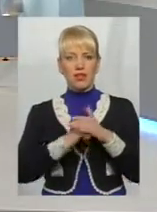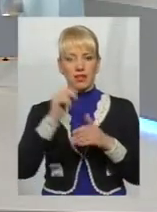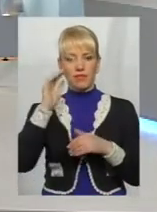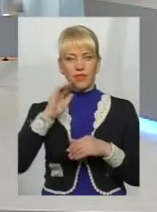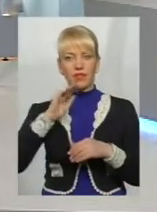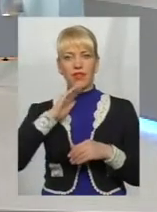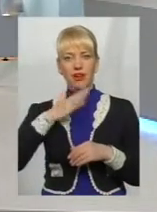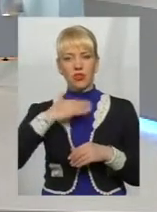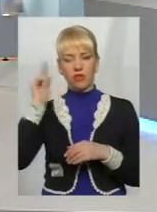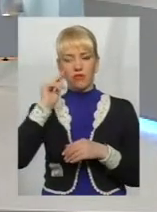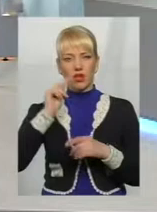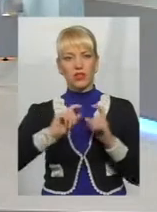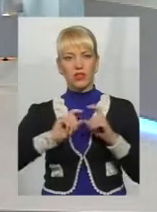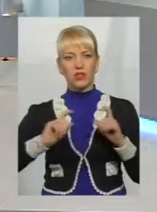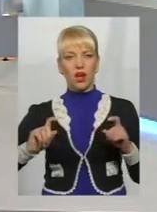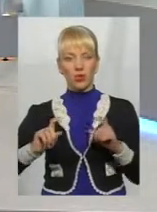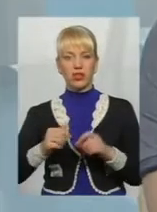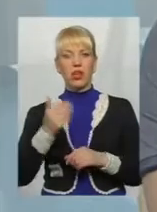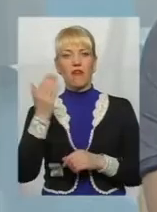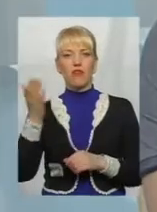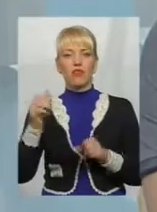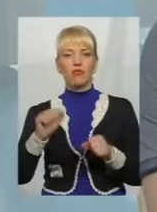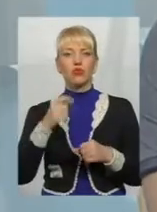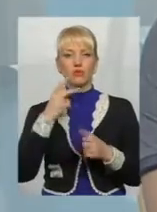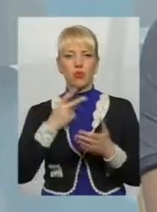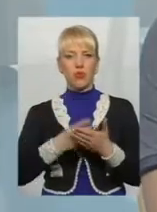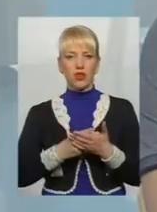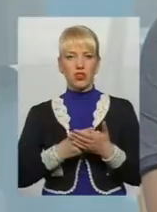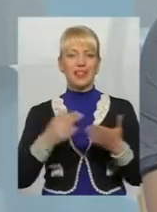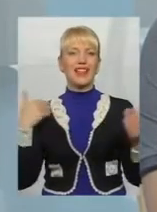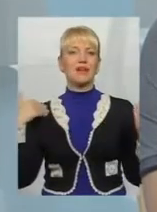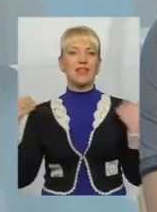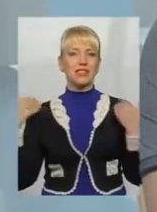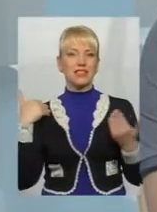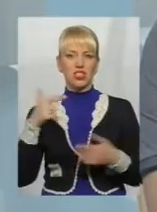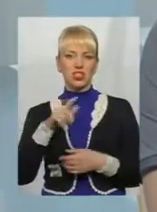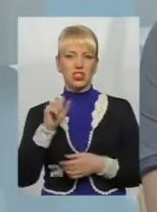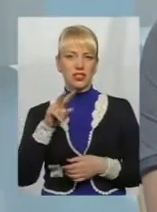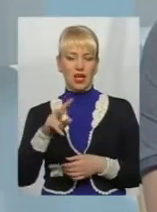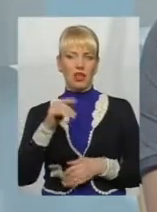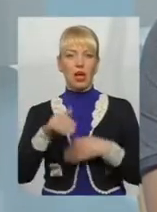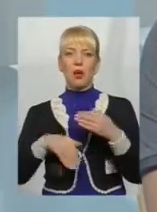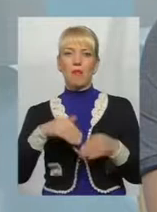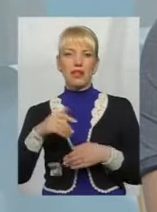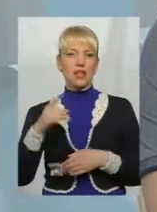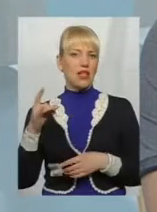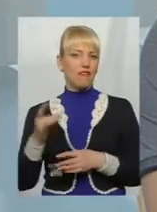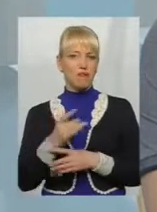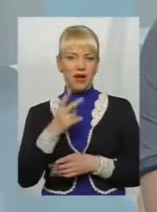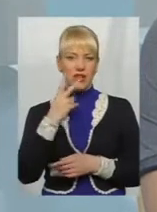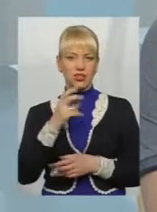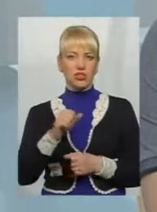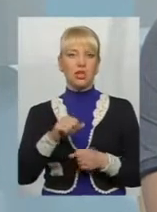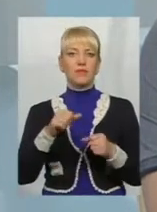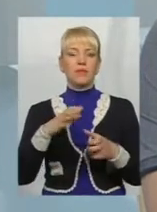навчального закладу, вони можуть побачити гімнастичні зали, які вперше, басейн, який знаходиться,